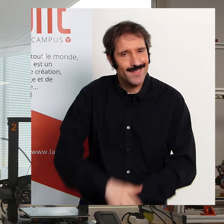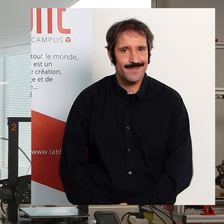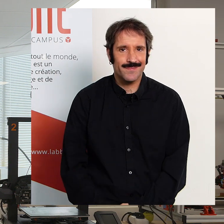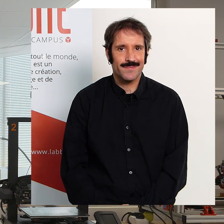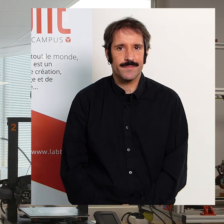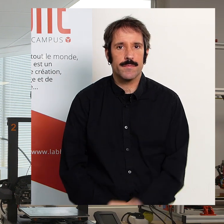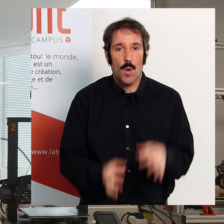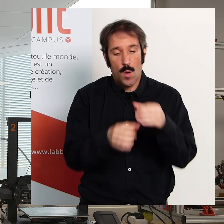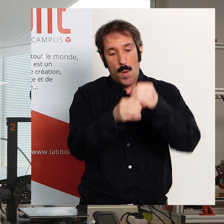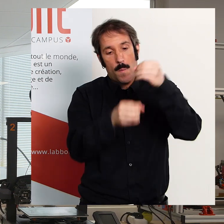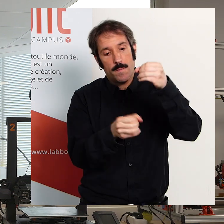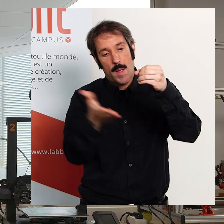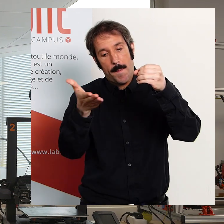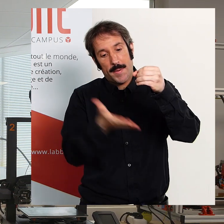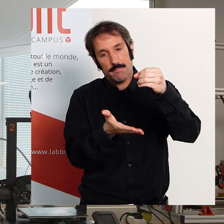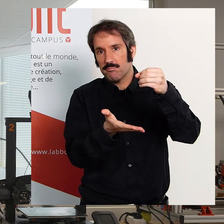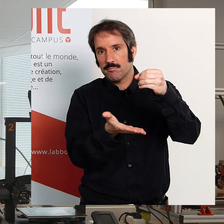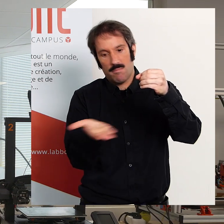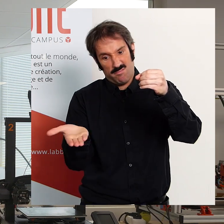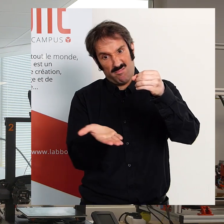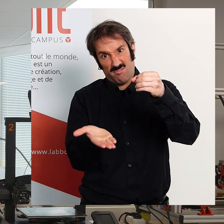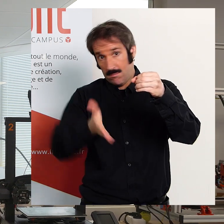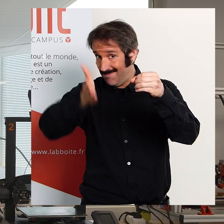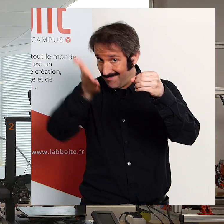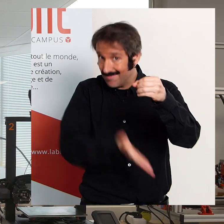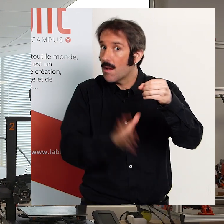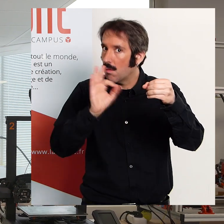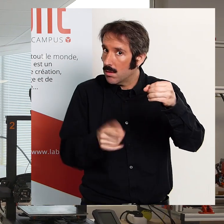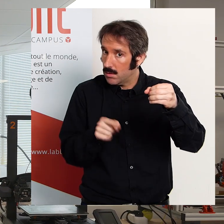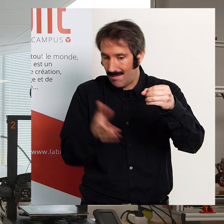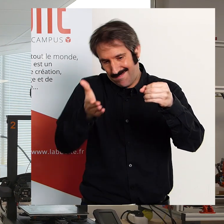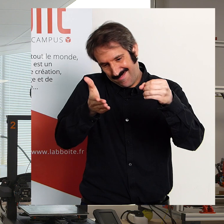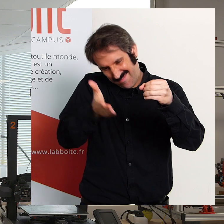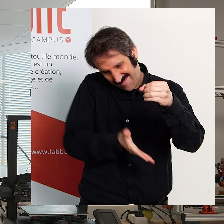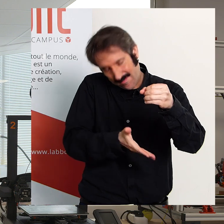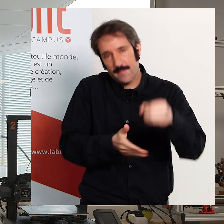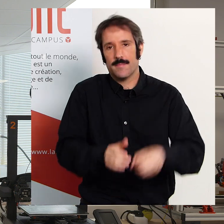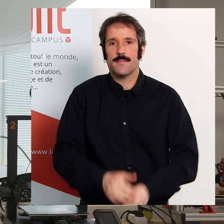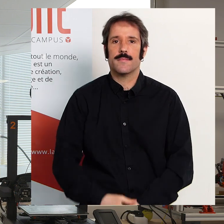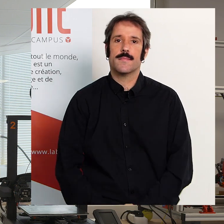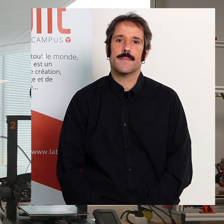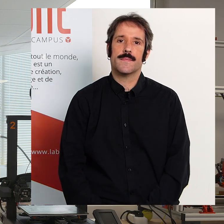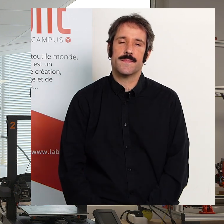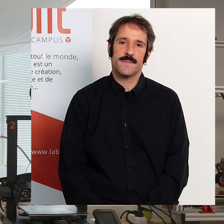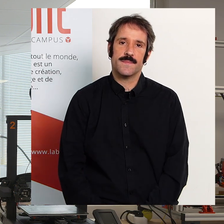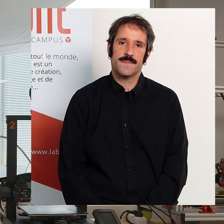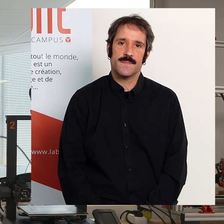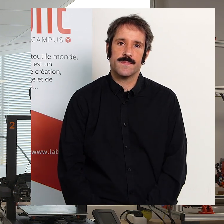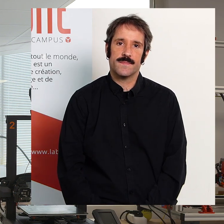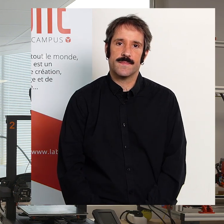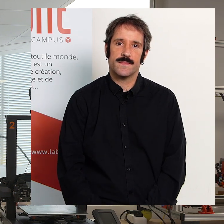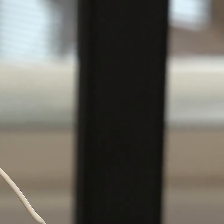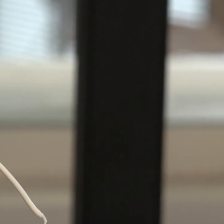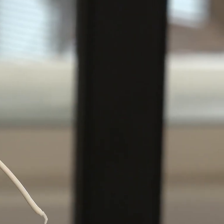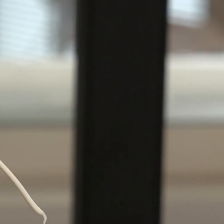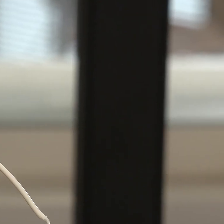souvenez de cette pince? Ici, je vais venir me mettre non pas à la perpendiculaire du fil, mais vraiment à une dizaine de degrés pour venir faire une coupe en